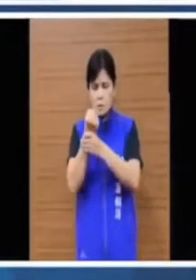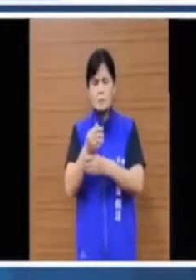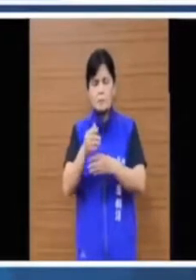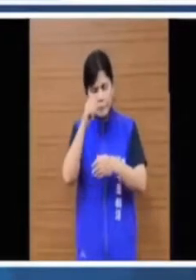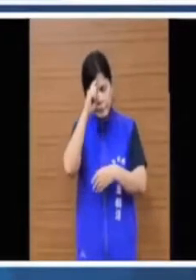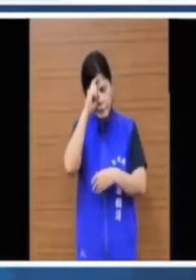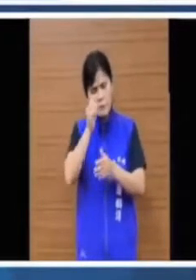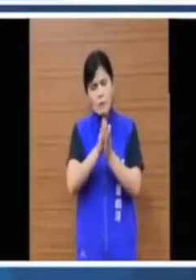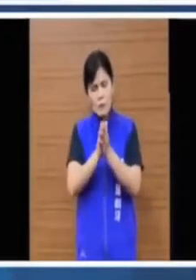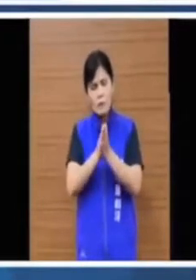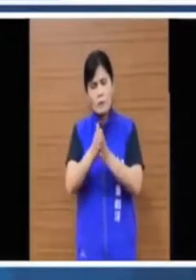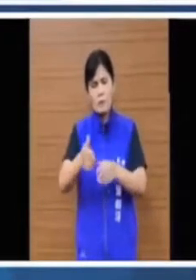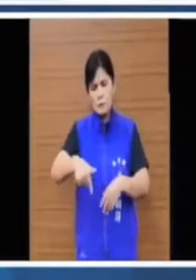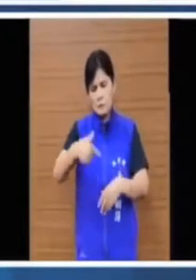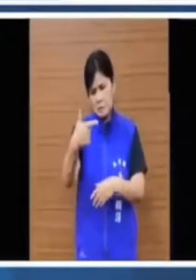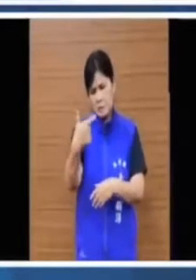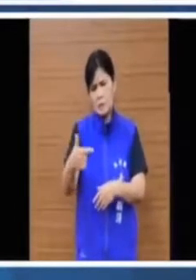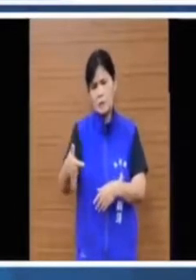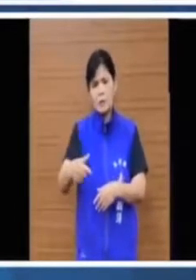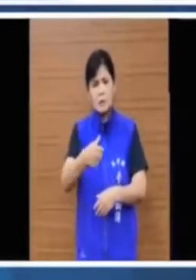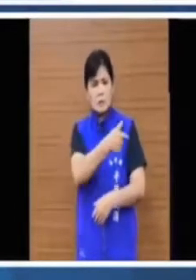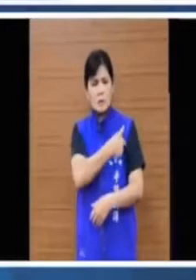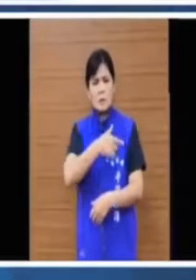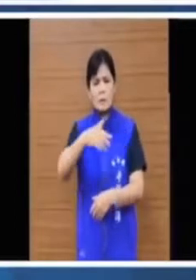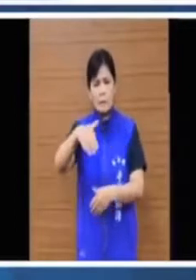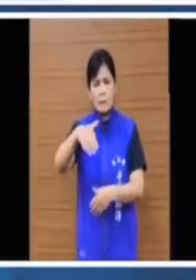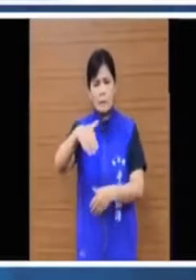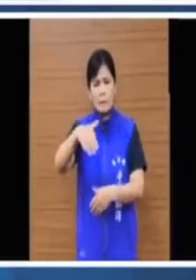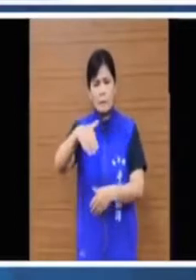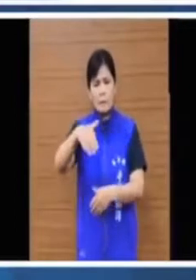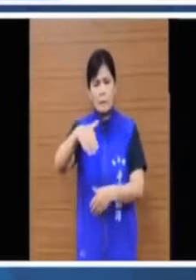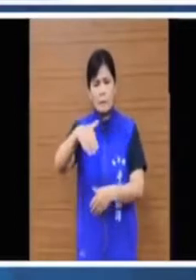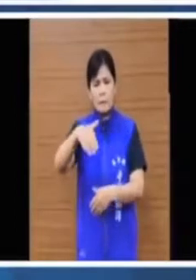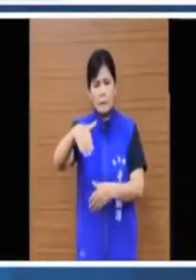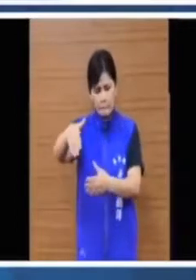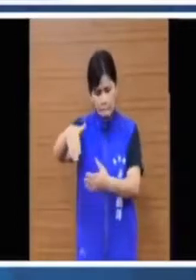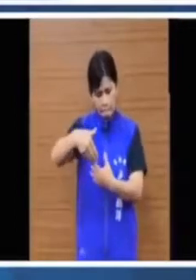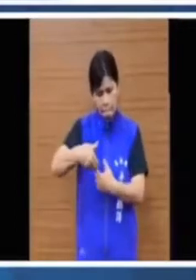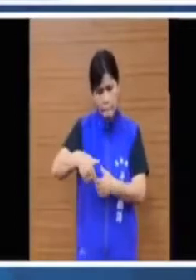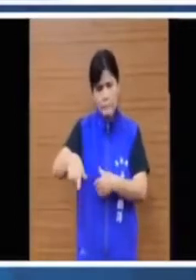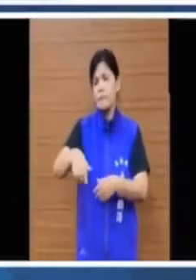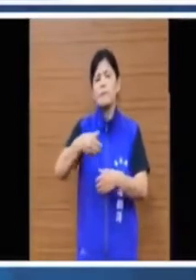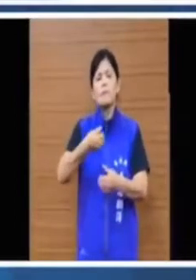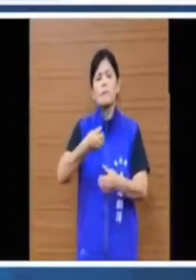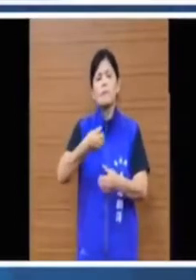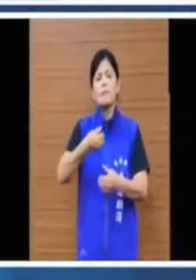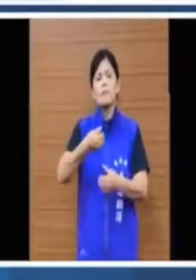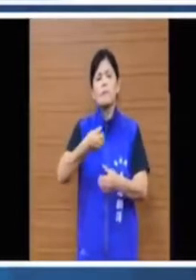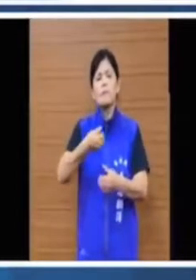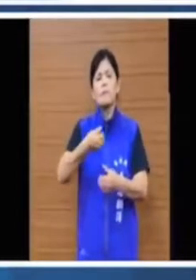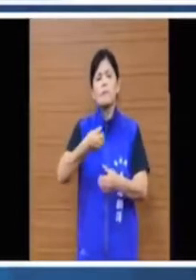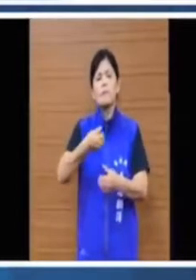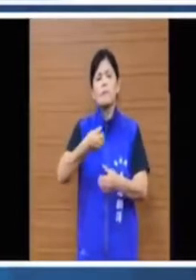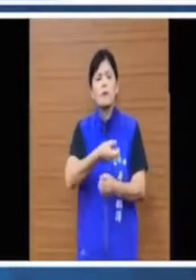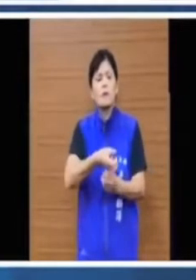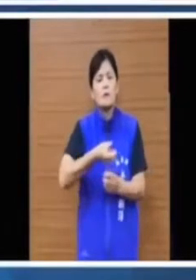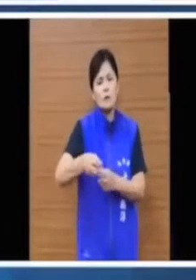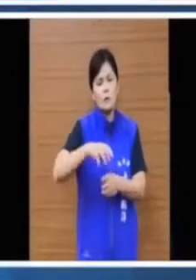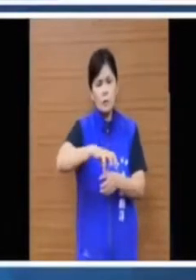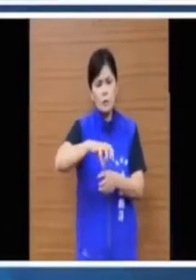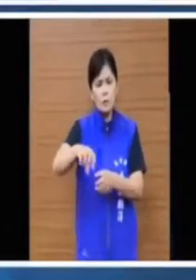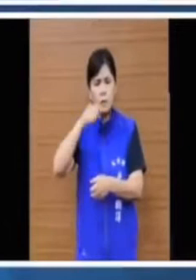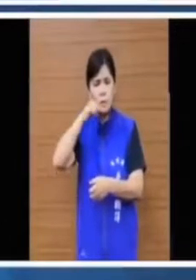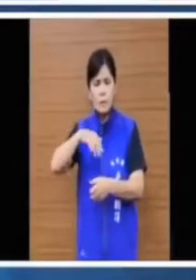疫苗要加速的全力拨补到苗栗县来。那